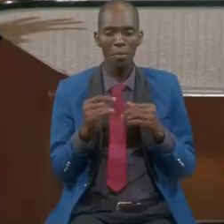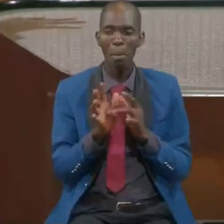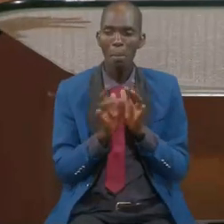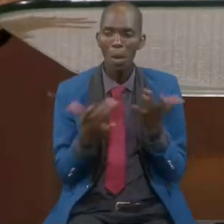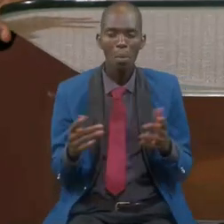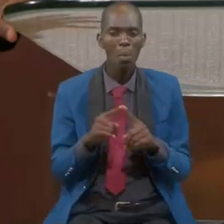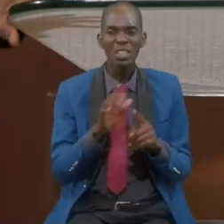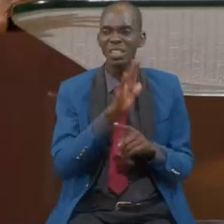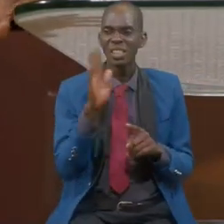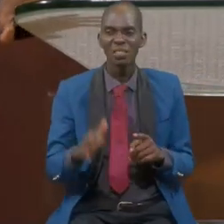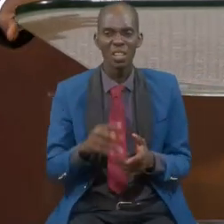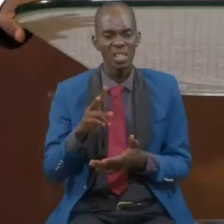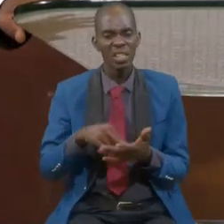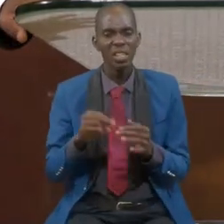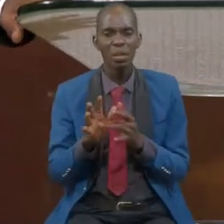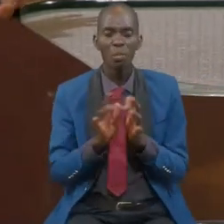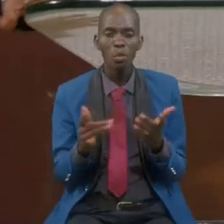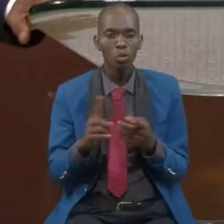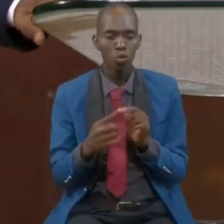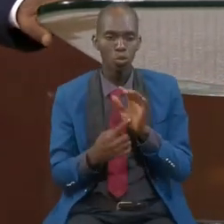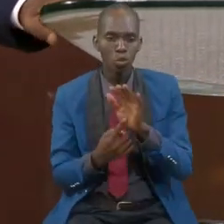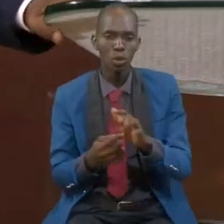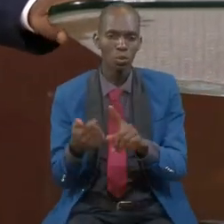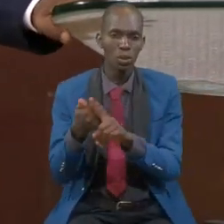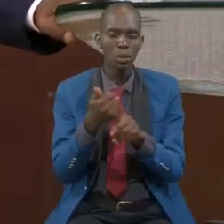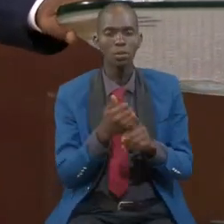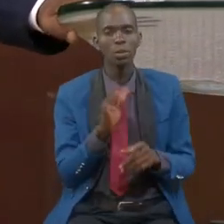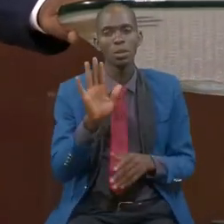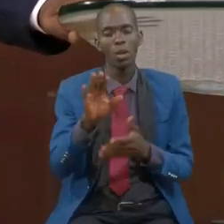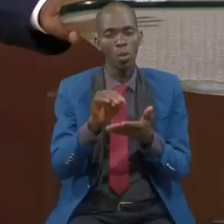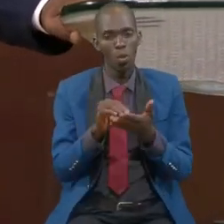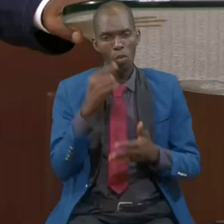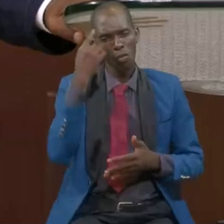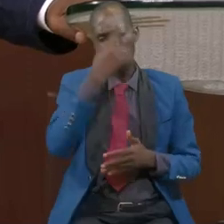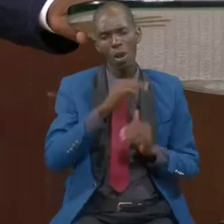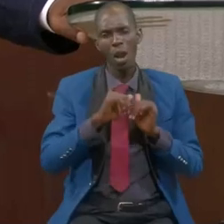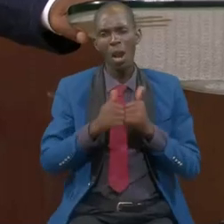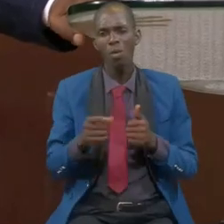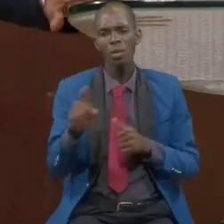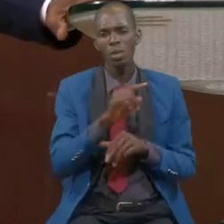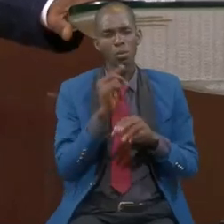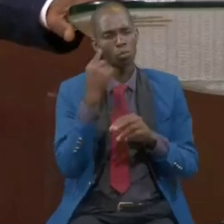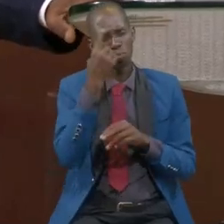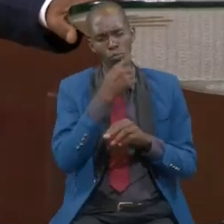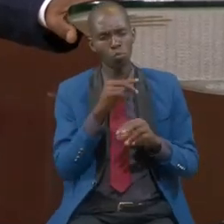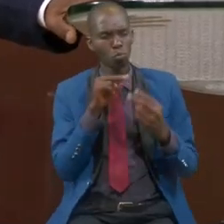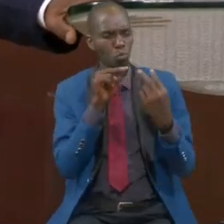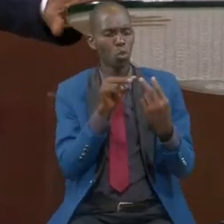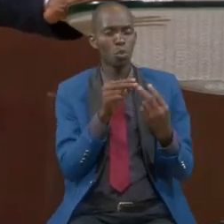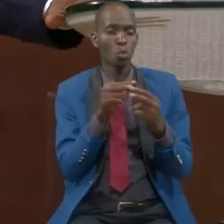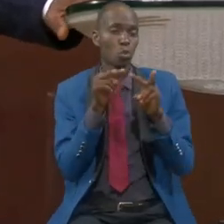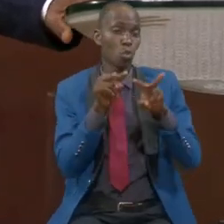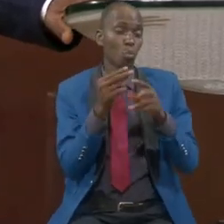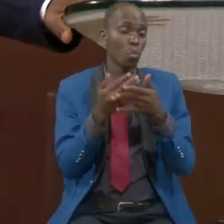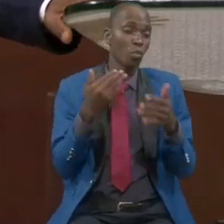gens qui portent la Bible, mais qui ne la lisent pas pour se mirer devant Dieu, pour voir leur visage,